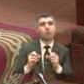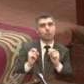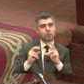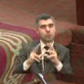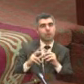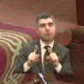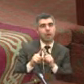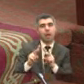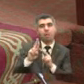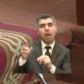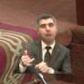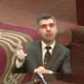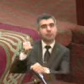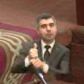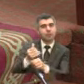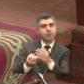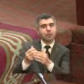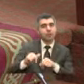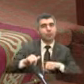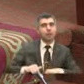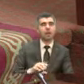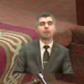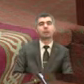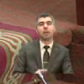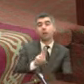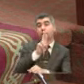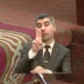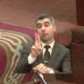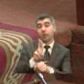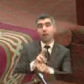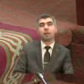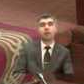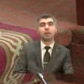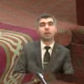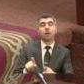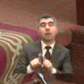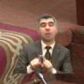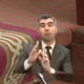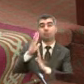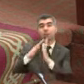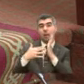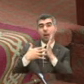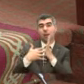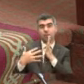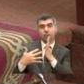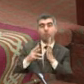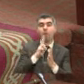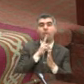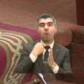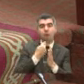بالثقة المولوية. سؤالكم سيد نائب المحترم في صلب البرنامج الحكومي